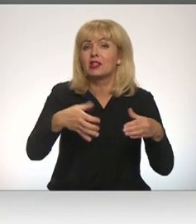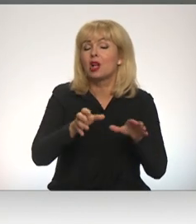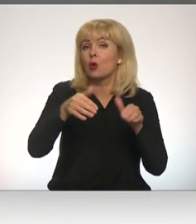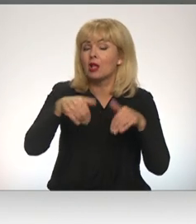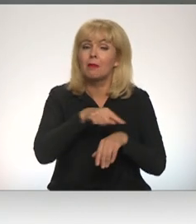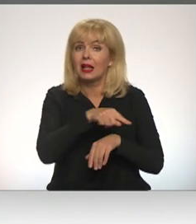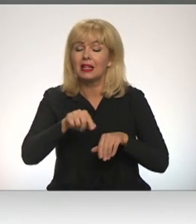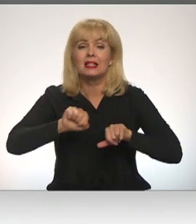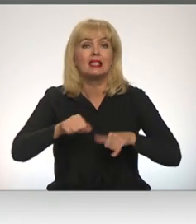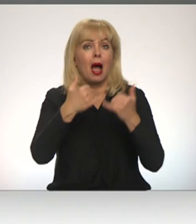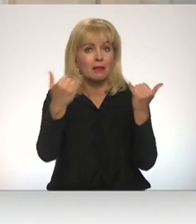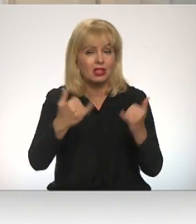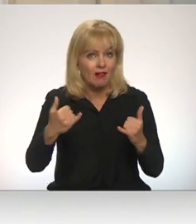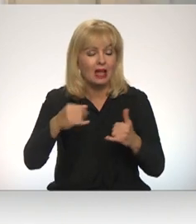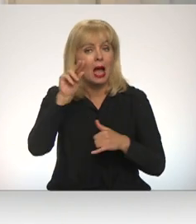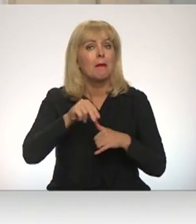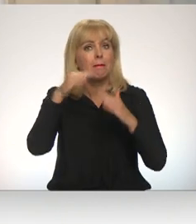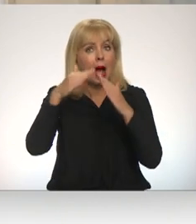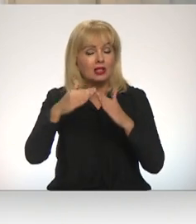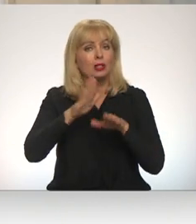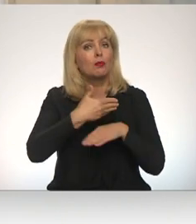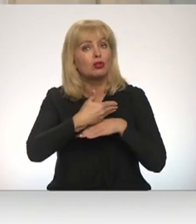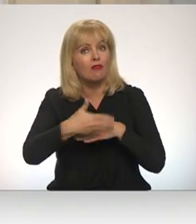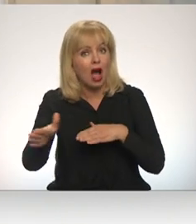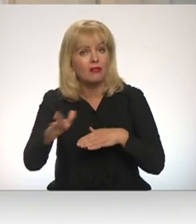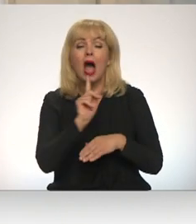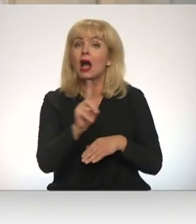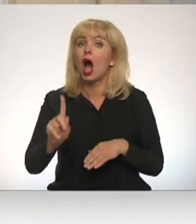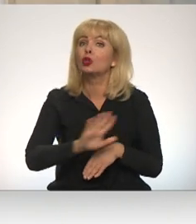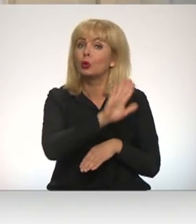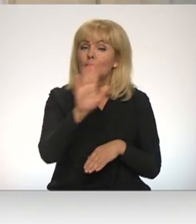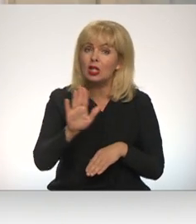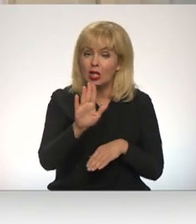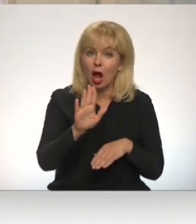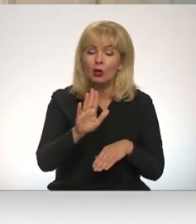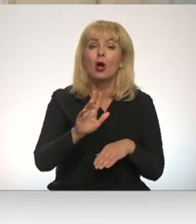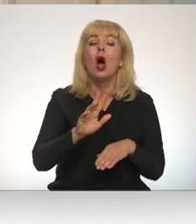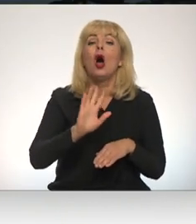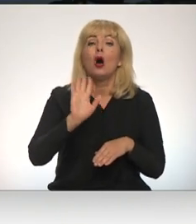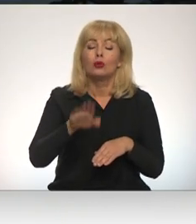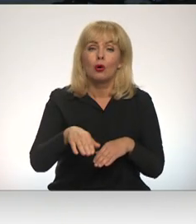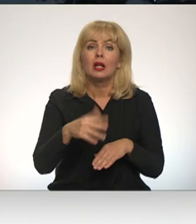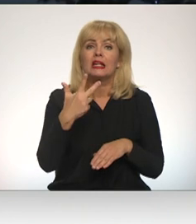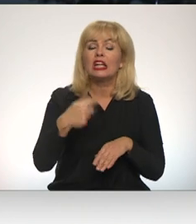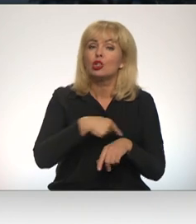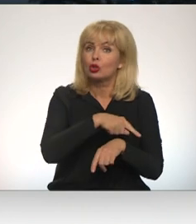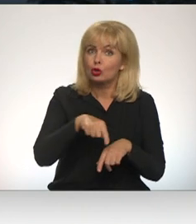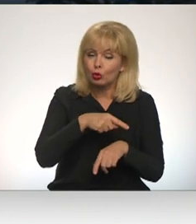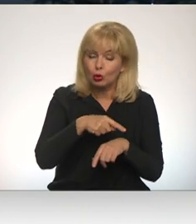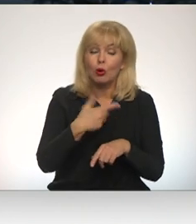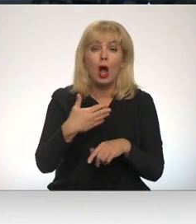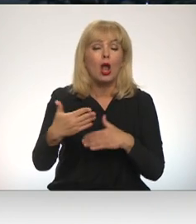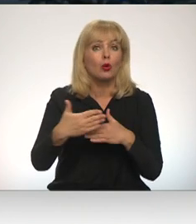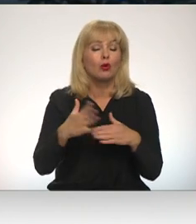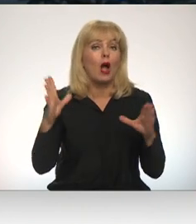līdz Ziemassvētkiem dievnums būs atvērts katru dienu, 3 stundas pēcpusdienā no 4 līdz 7. Tad jau diena ir satumsusi